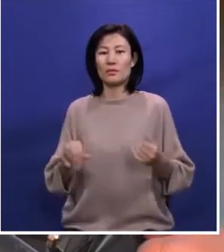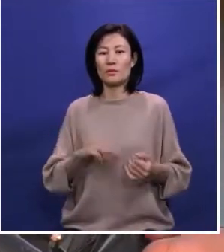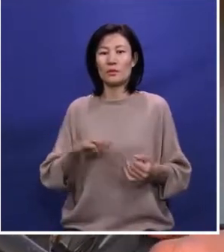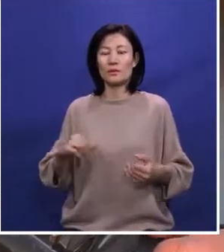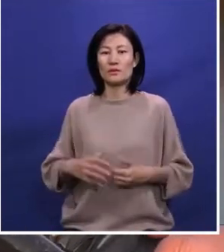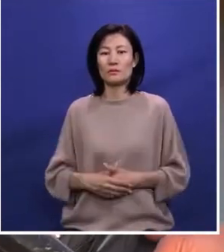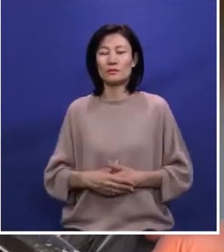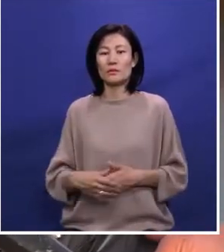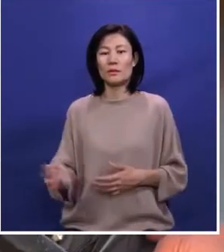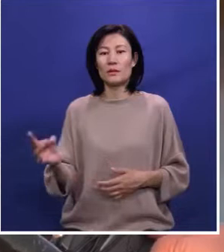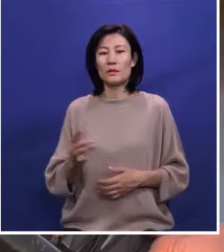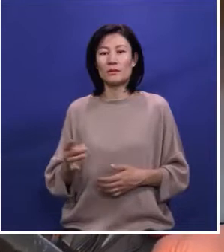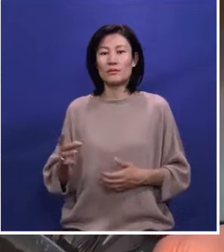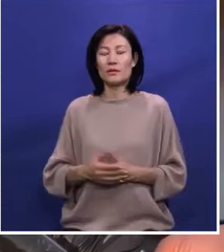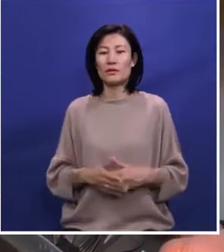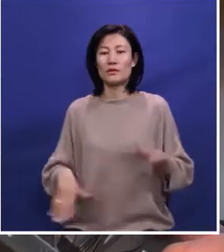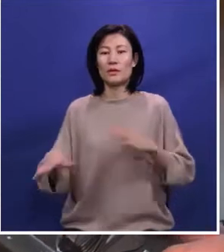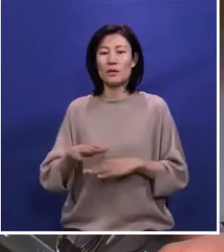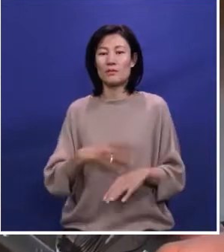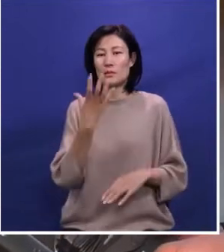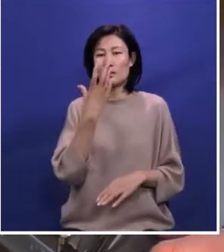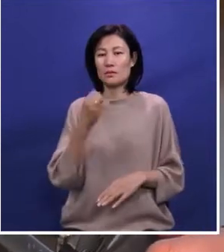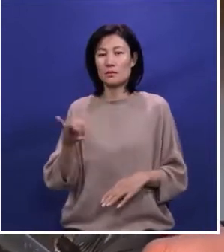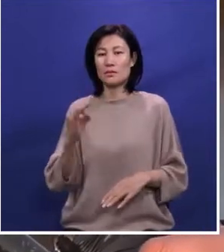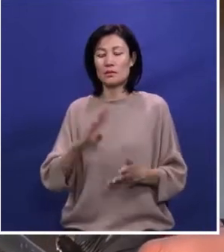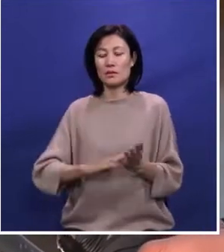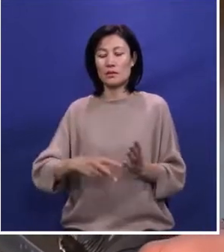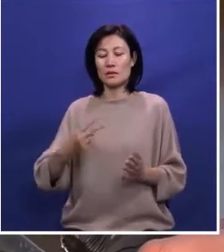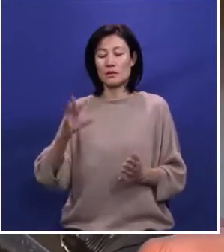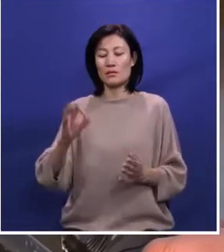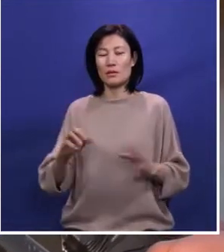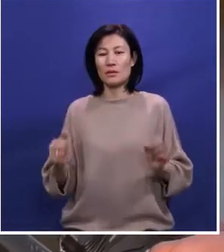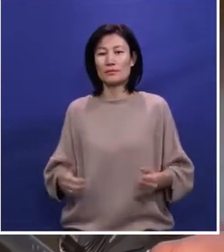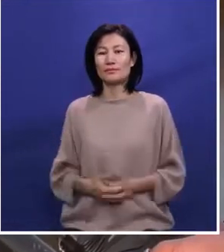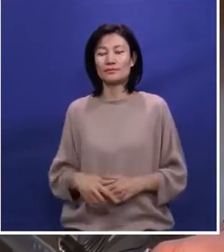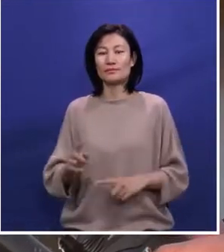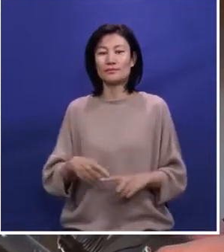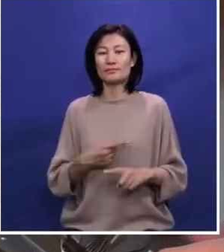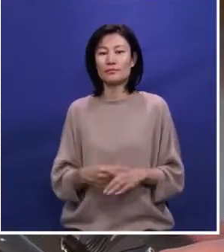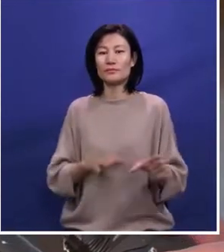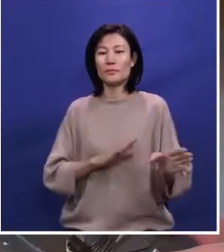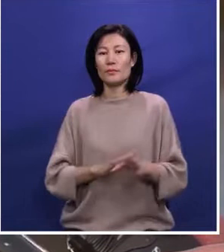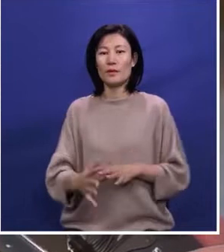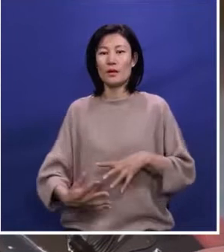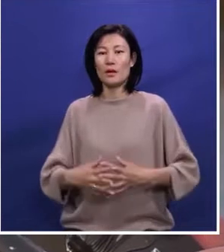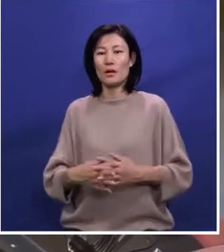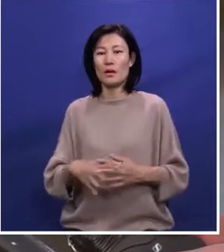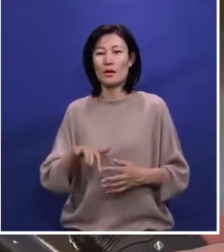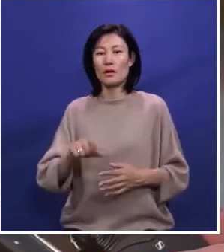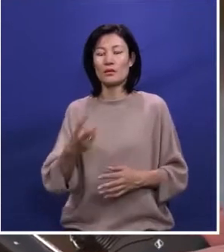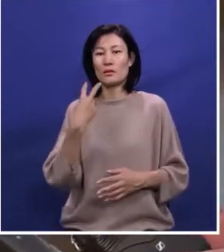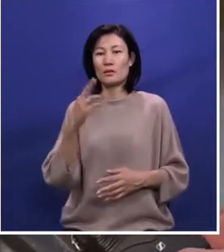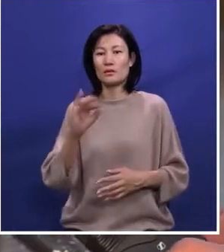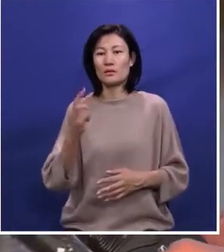өзінде мына республиканың жалпы жылыжайларының 42% осы біздің ауданымызға